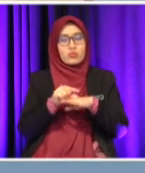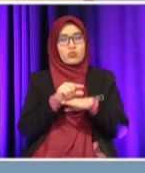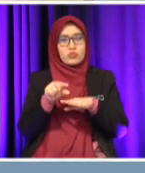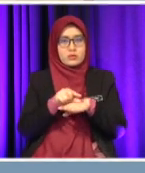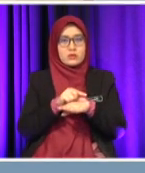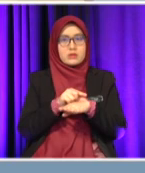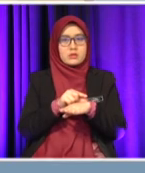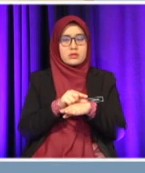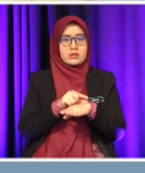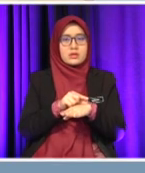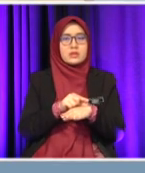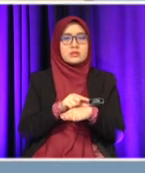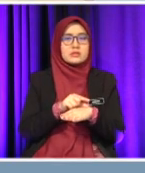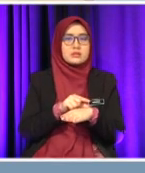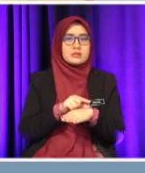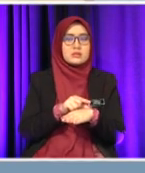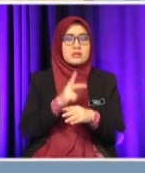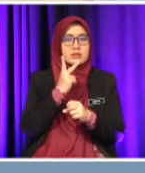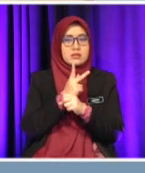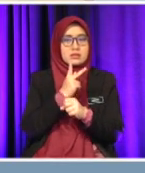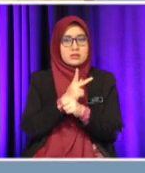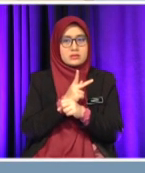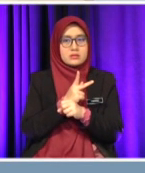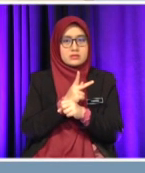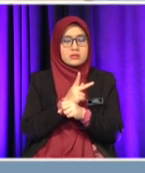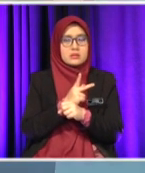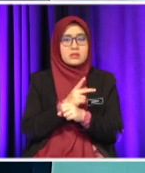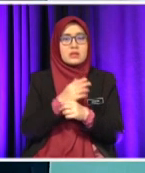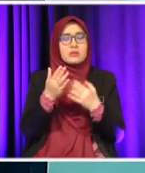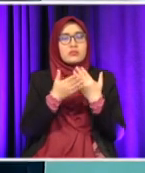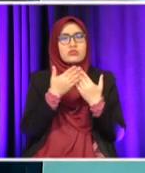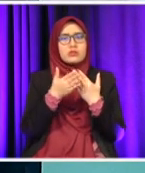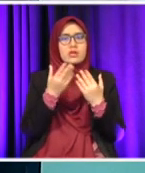tak melekat dengan kalau di lumut ataupun